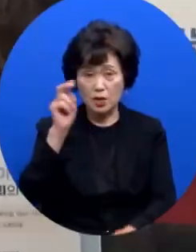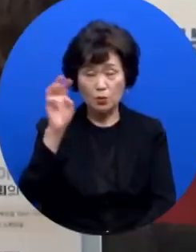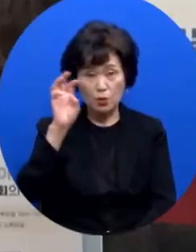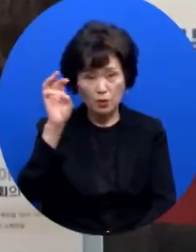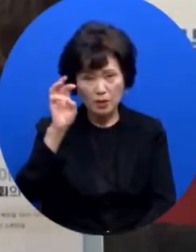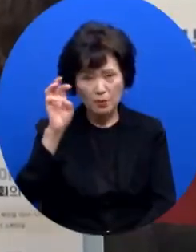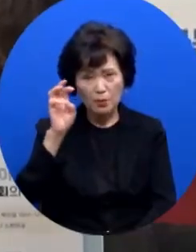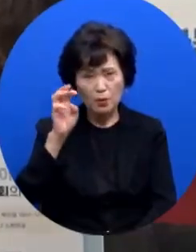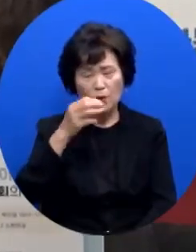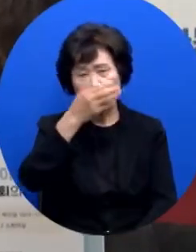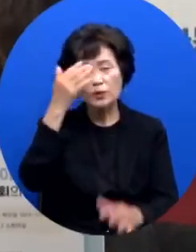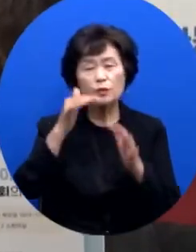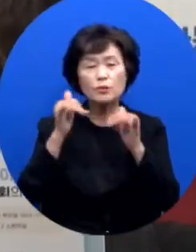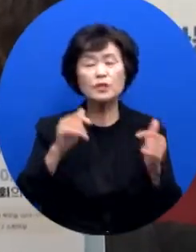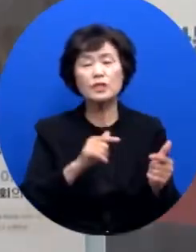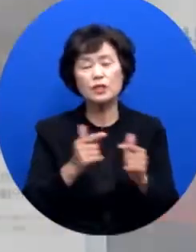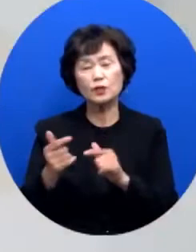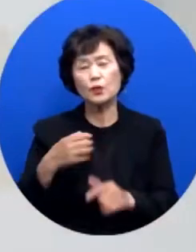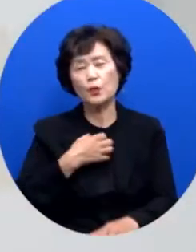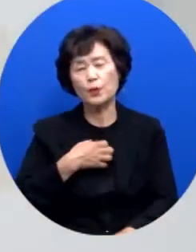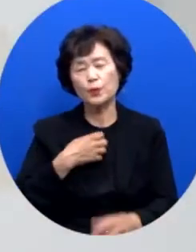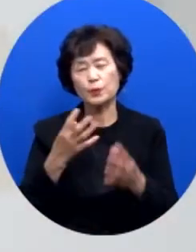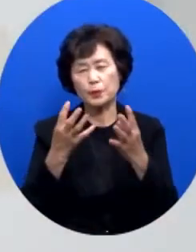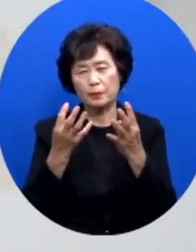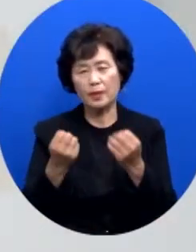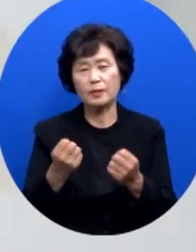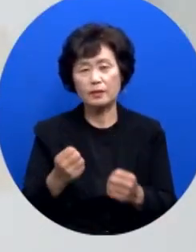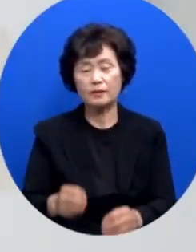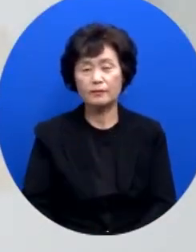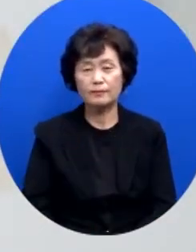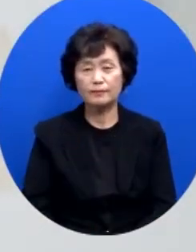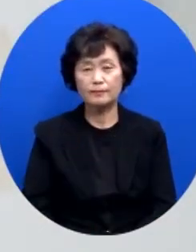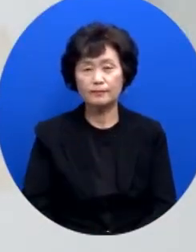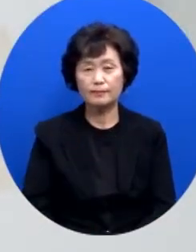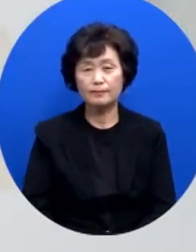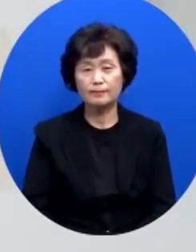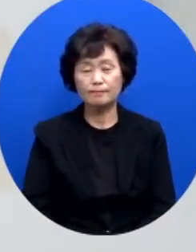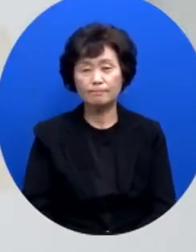세대들도 우려의 목소리를 높이고 있습니다. CTS 뉴스 김유경입니다.